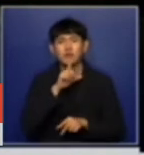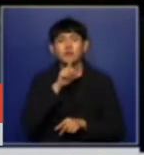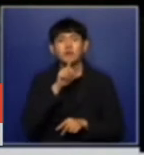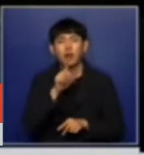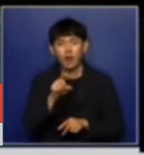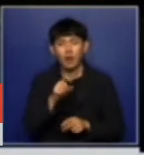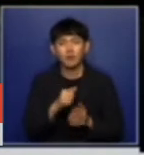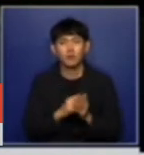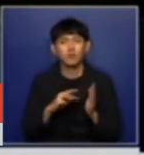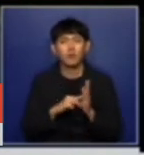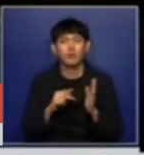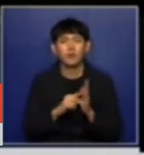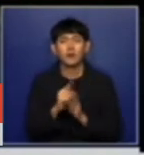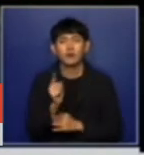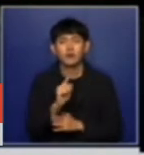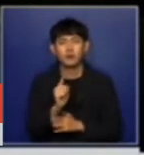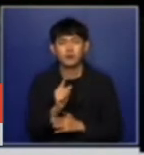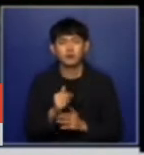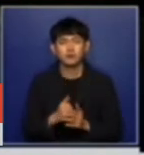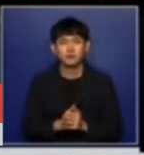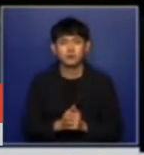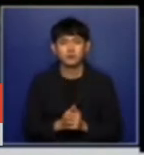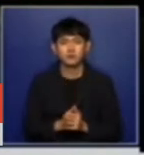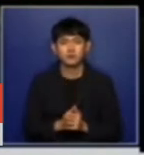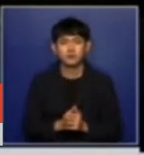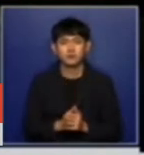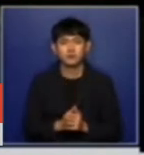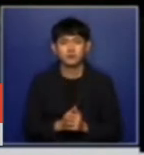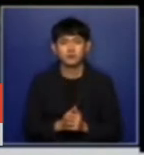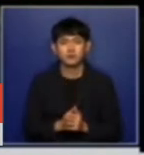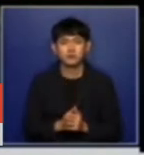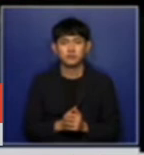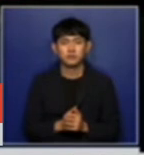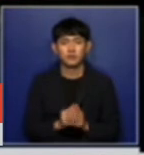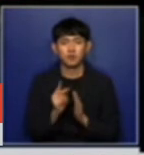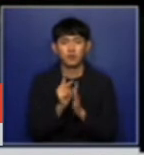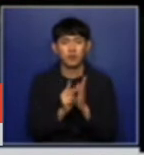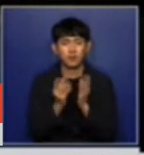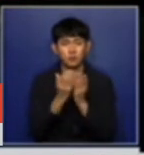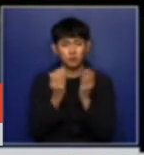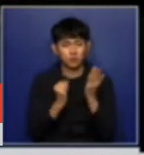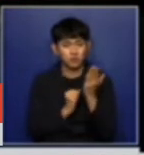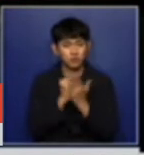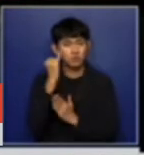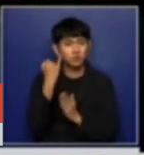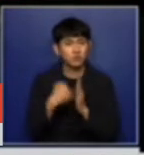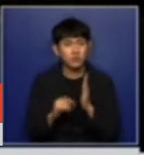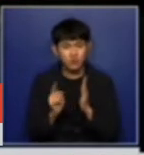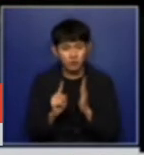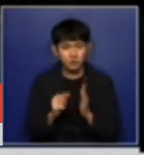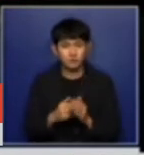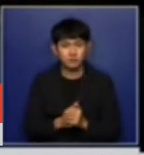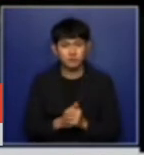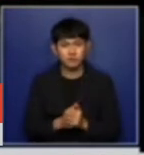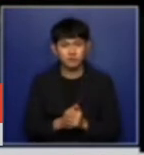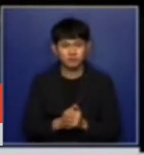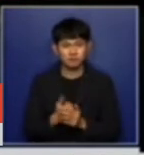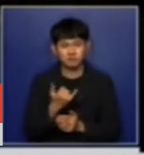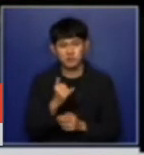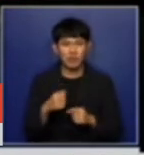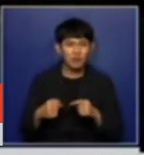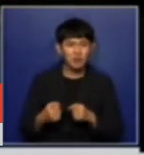าตีความอย่างนี้เนี่ยนะครับชอบด้วยรัฐธรรมนูญหรือไม่แต่ท่านอาจจะเถียงผมครับว่